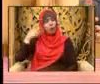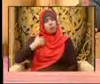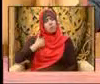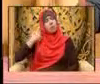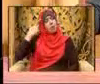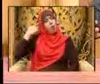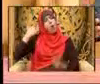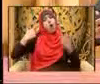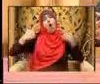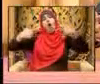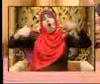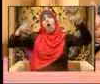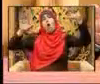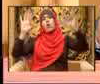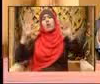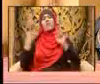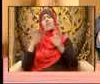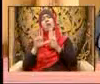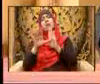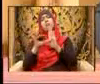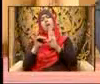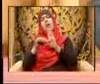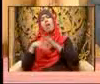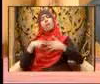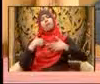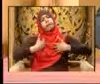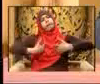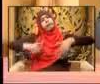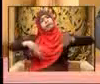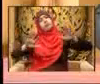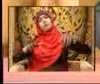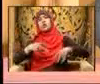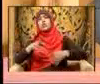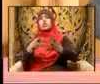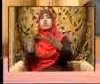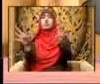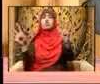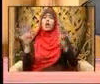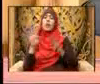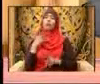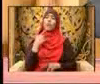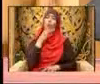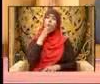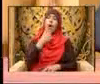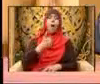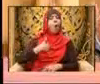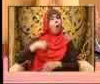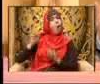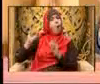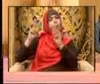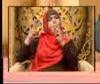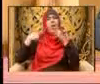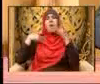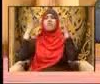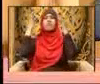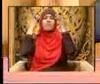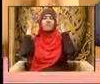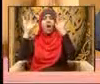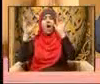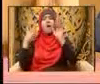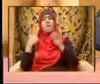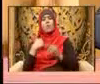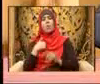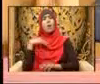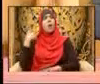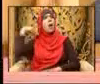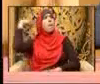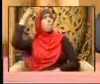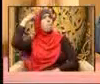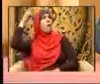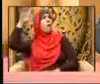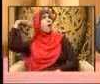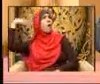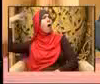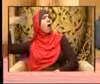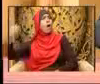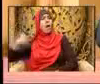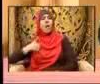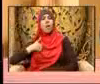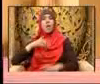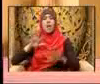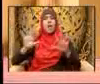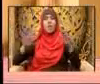يشاء محيطه أو مجتمعه أو ربما تقاليده أو فكره أو